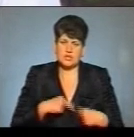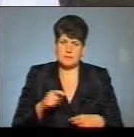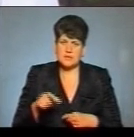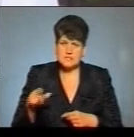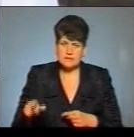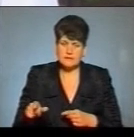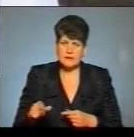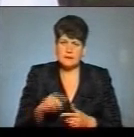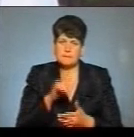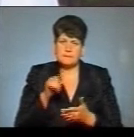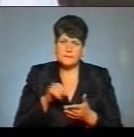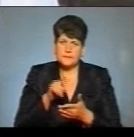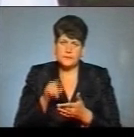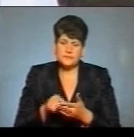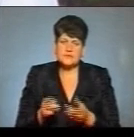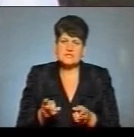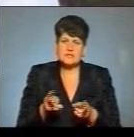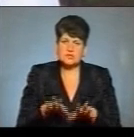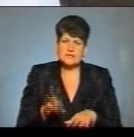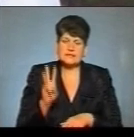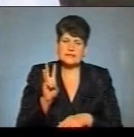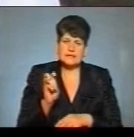Під підозрою залишається